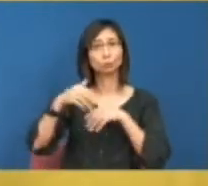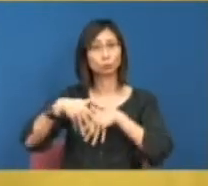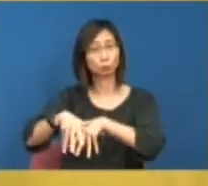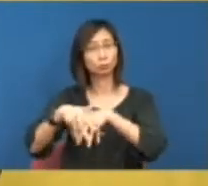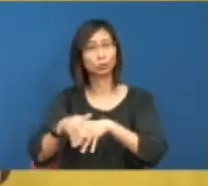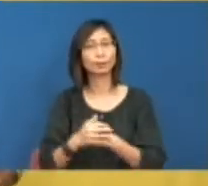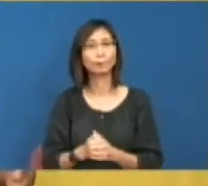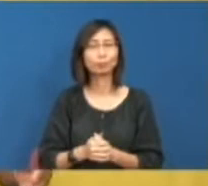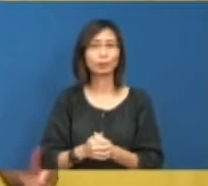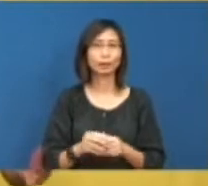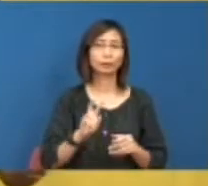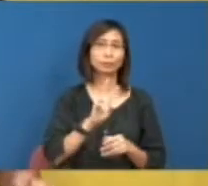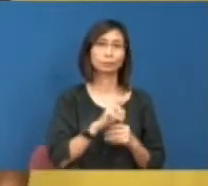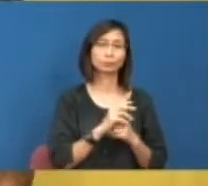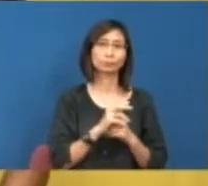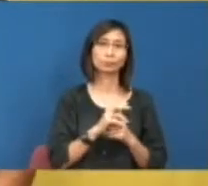民陣，再加其他